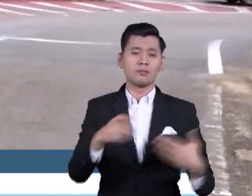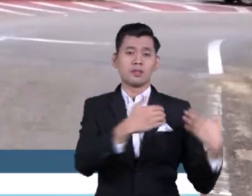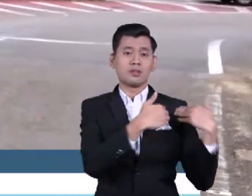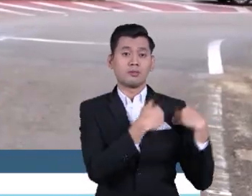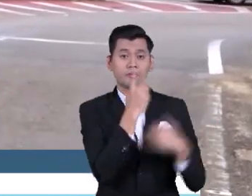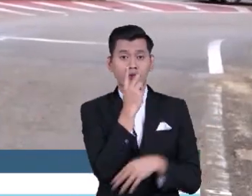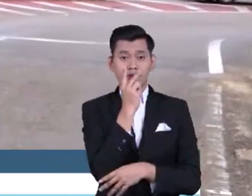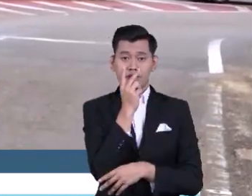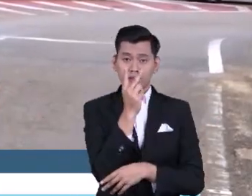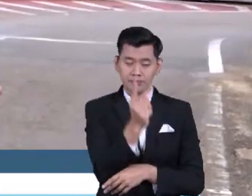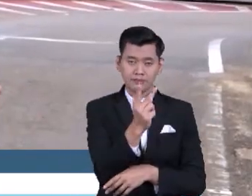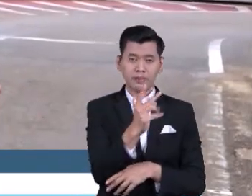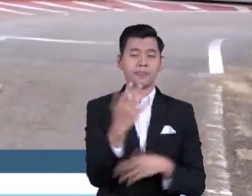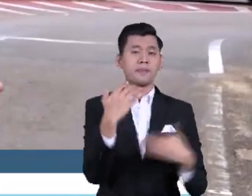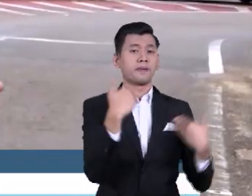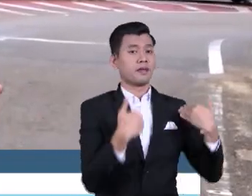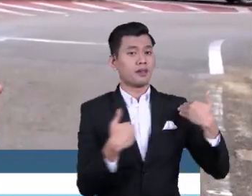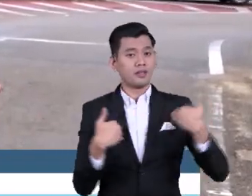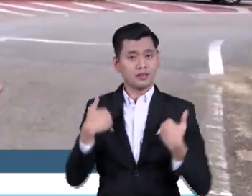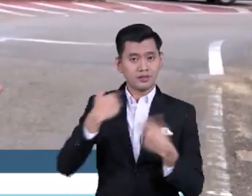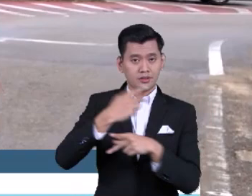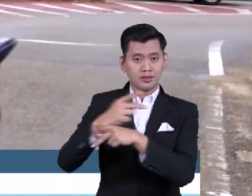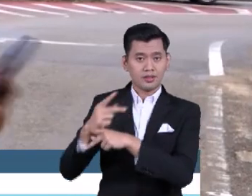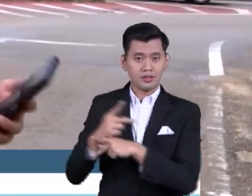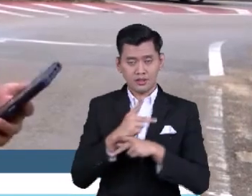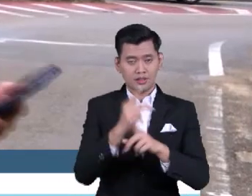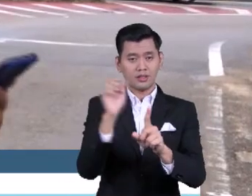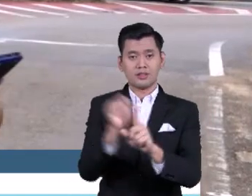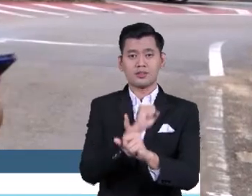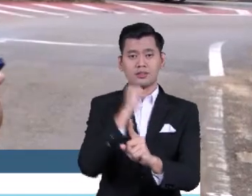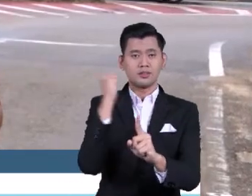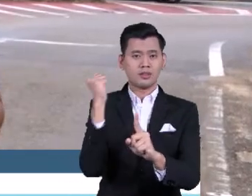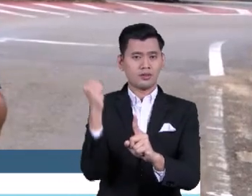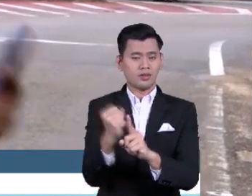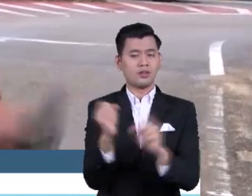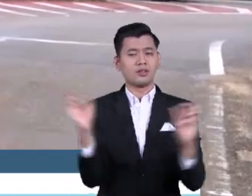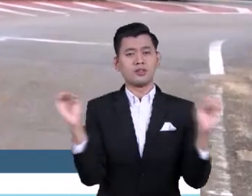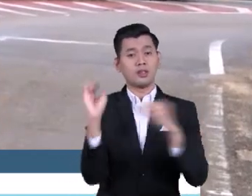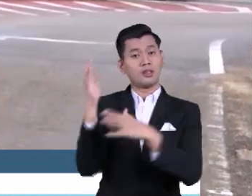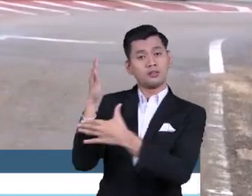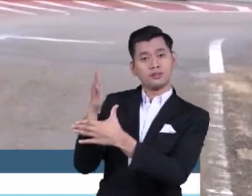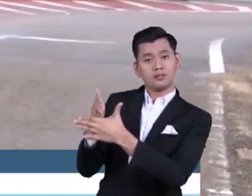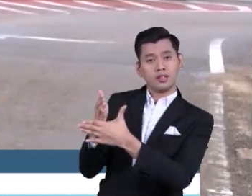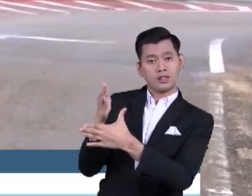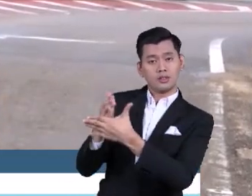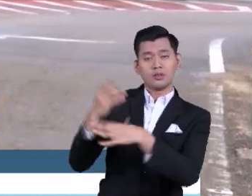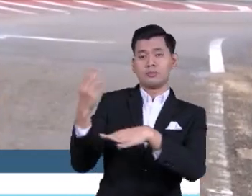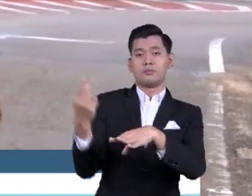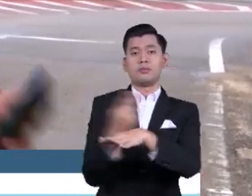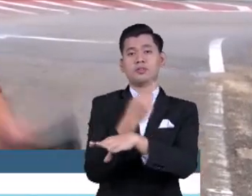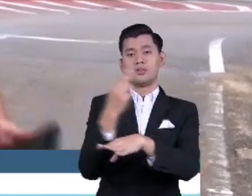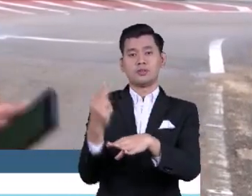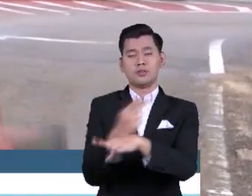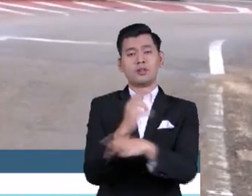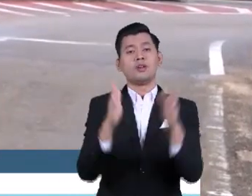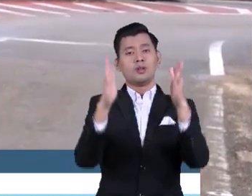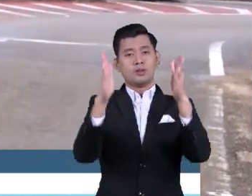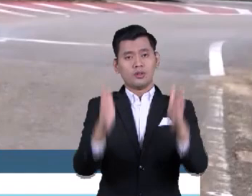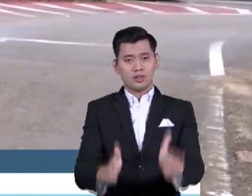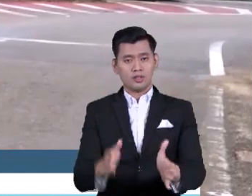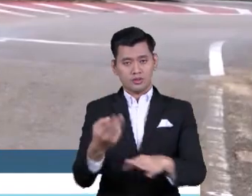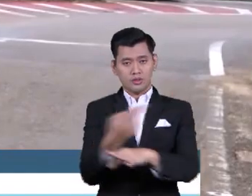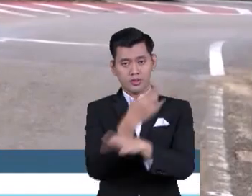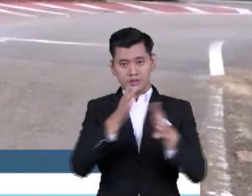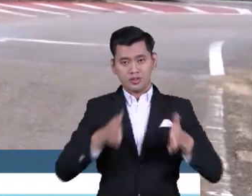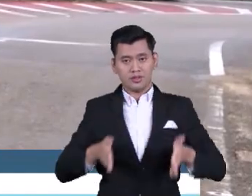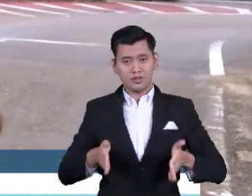eee Taiwan peliharaan Anda berada dalam keadaan yang tidak mengganggu pengguna jalan raya yang lain itu